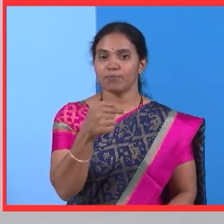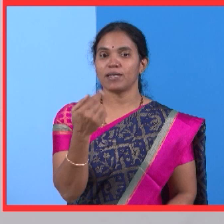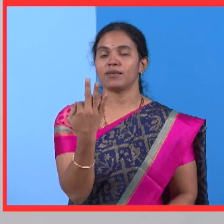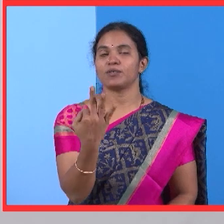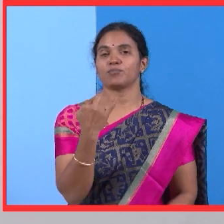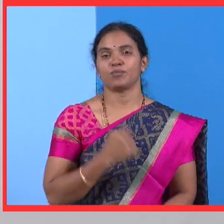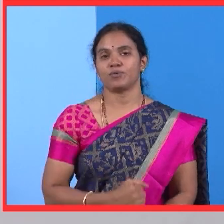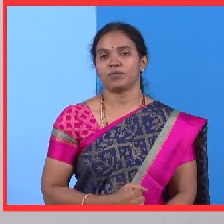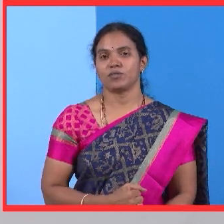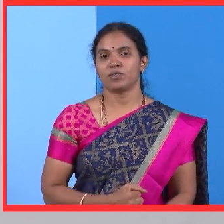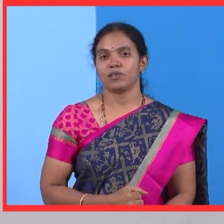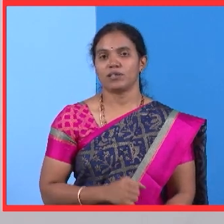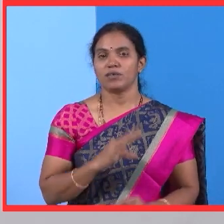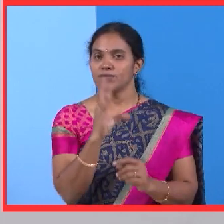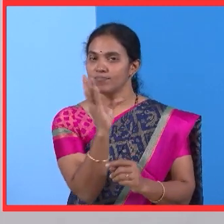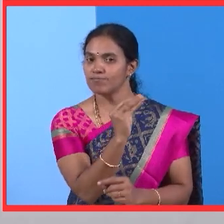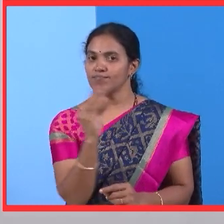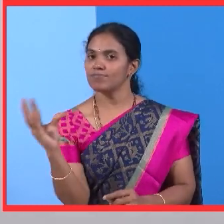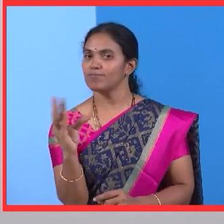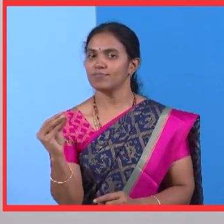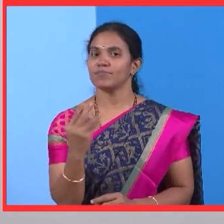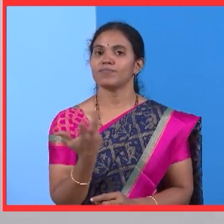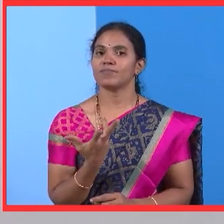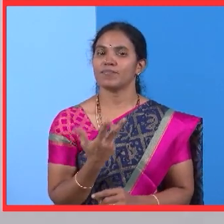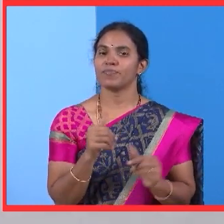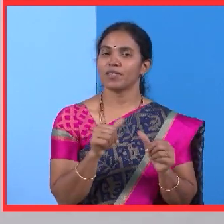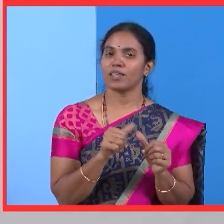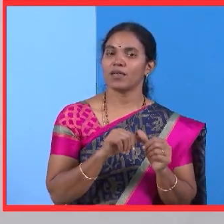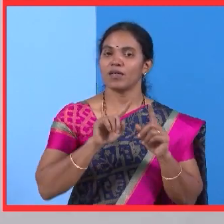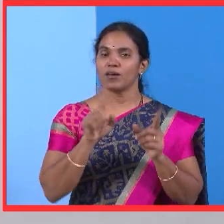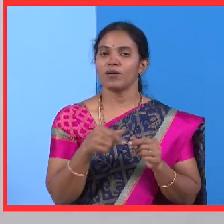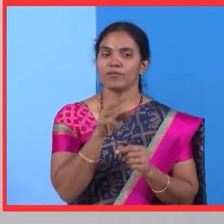ஆஃப் 5 2 7 8 9 கமா